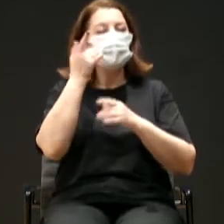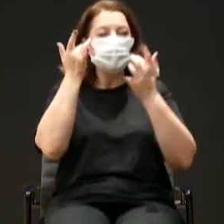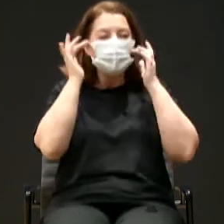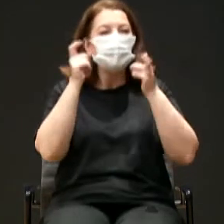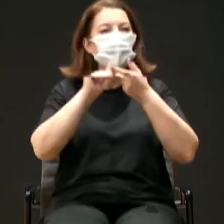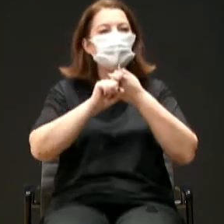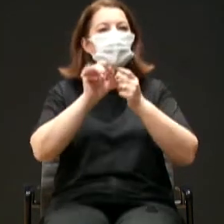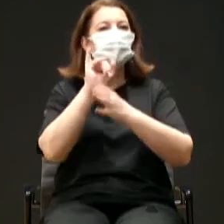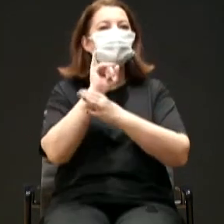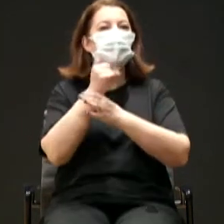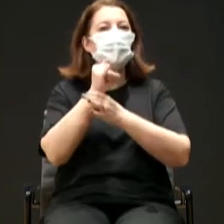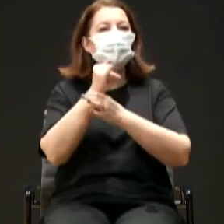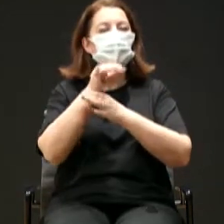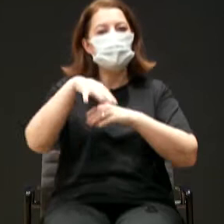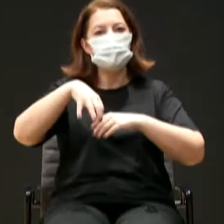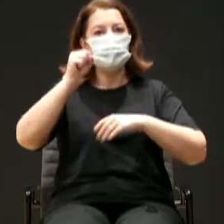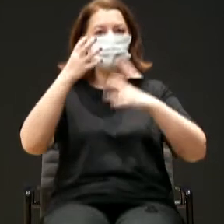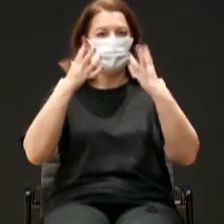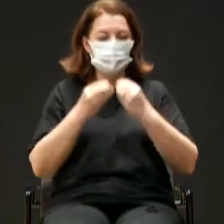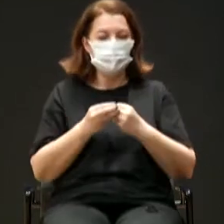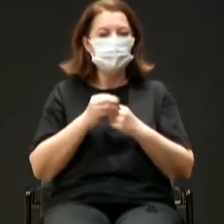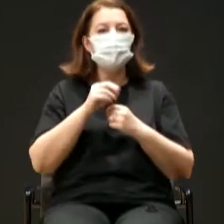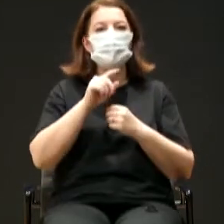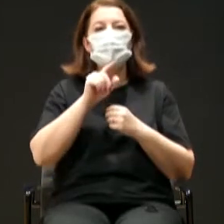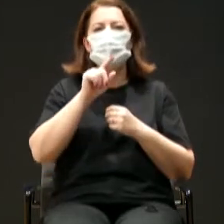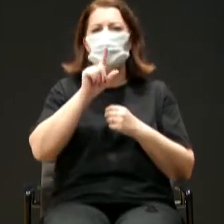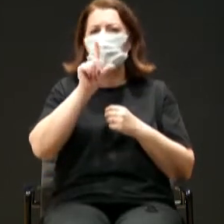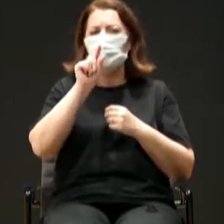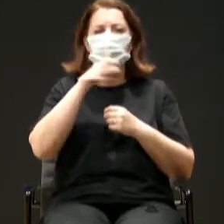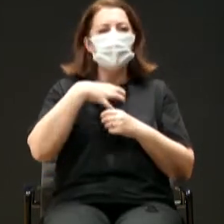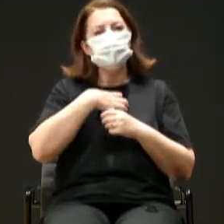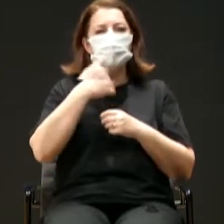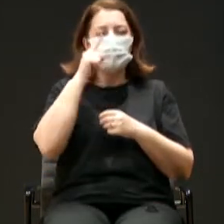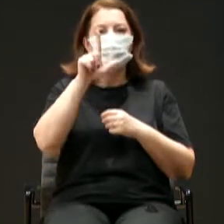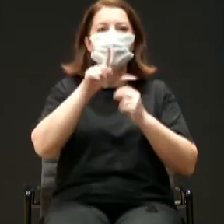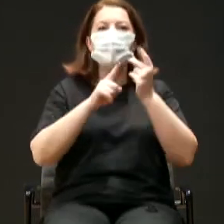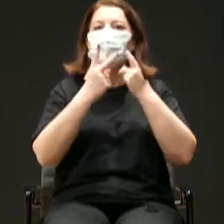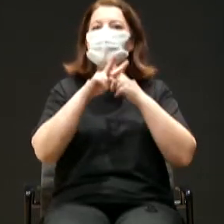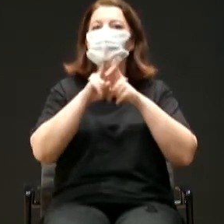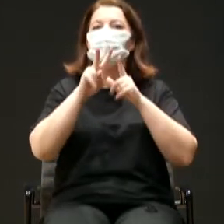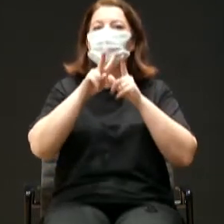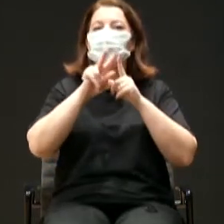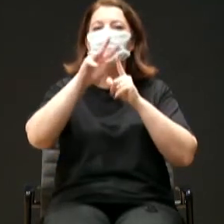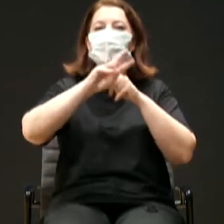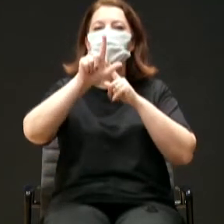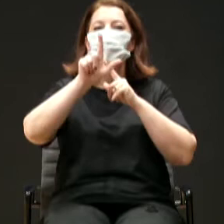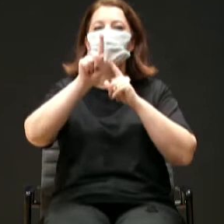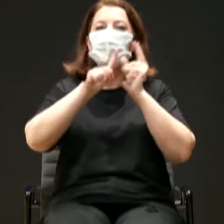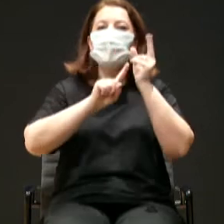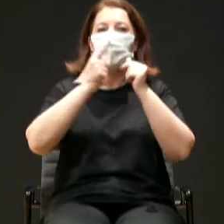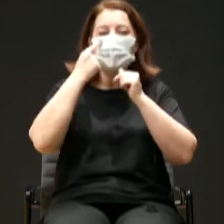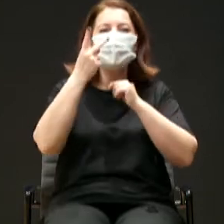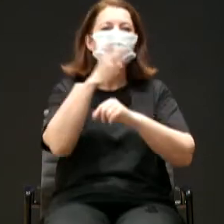Sanat Merkezi'nde yer almaktadır. 11 Haziran'da ise Livaneli Özgürlük Parkımızda ikinci çocuk kütüphanemizi